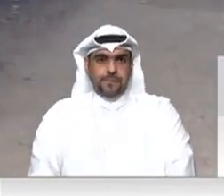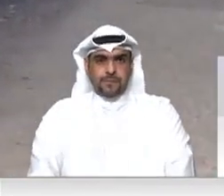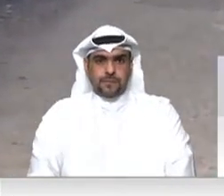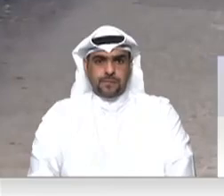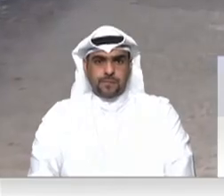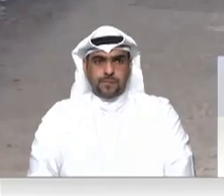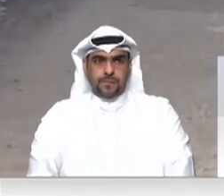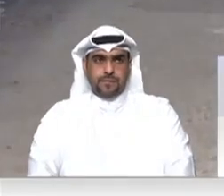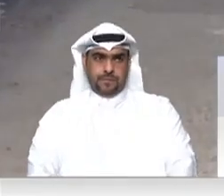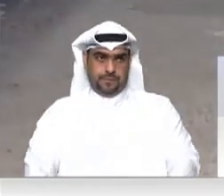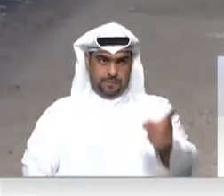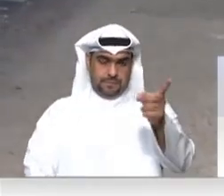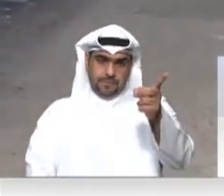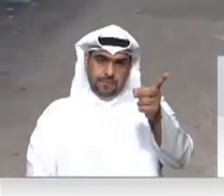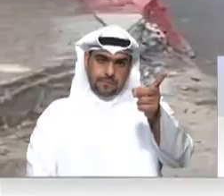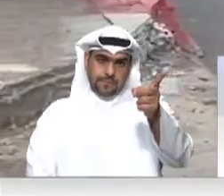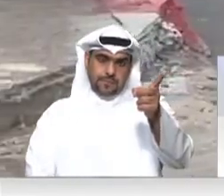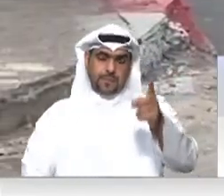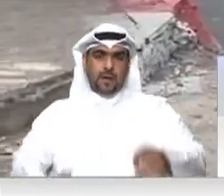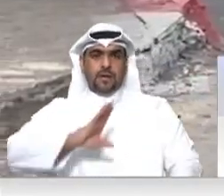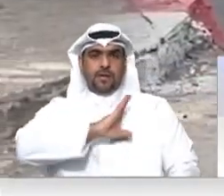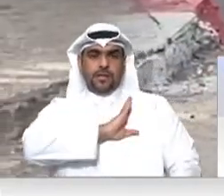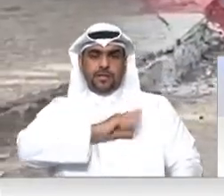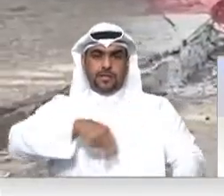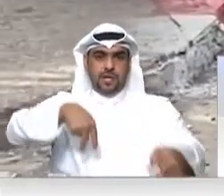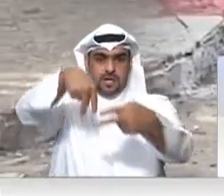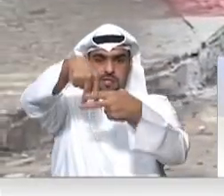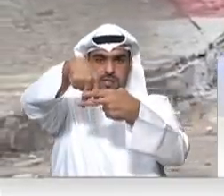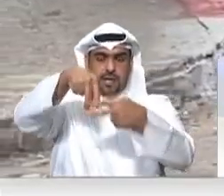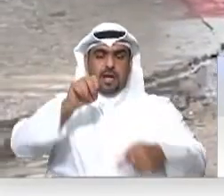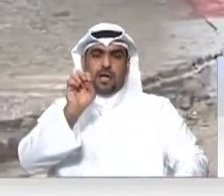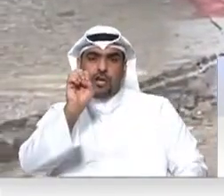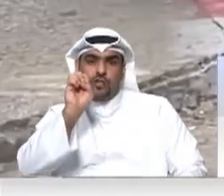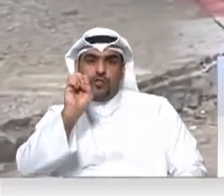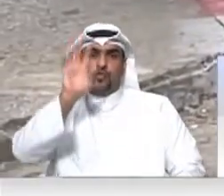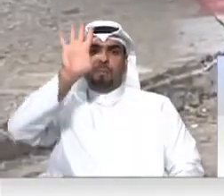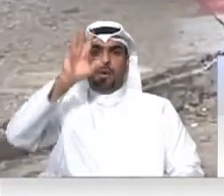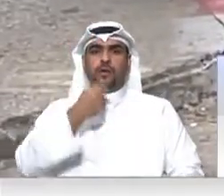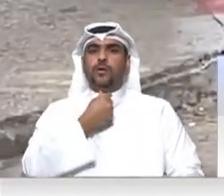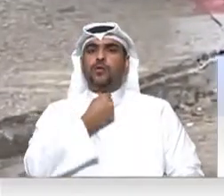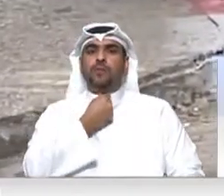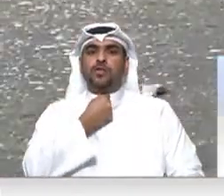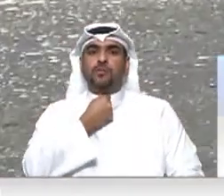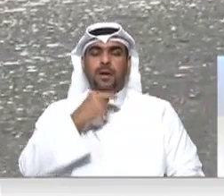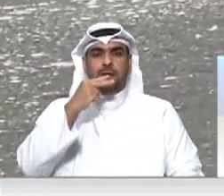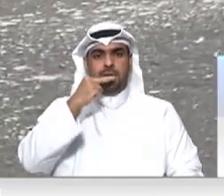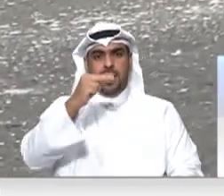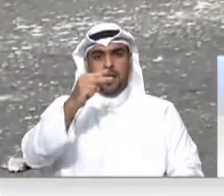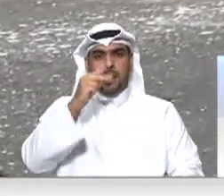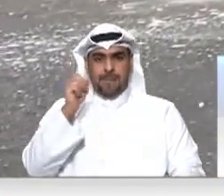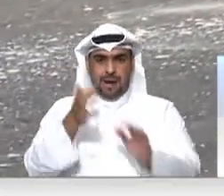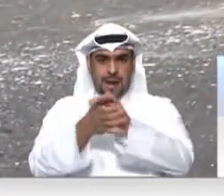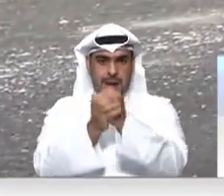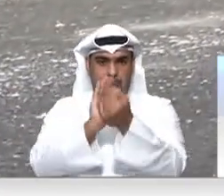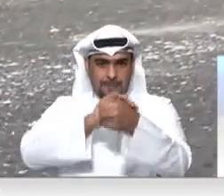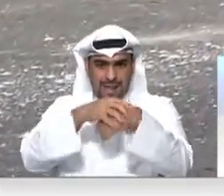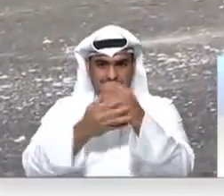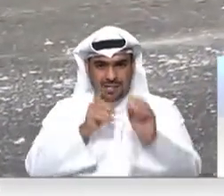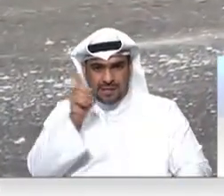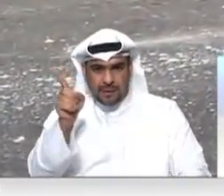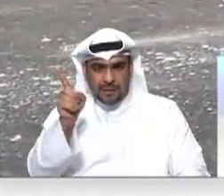في عملية عسكرية نفذها جيش الاحتلال صباح الجمعة في البلدة القديمة من مدينة نابلس اغتال